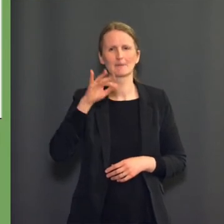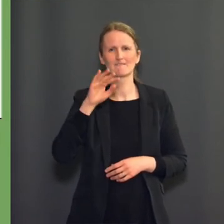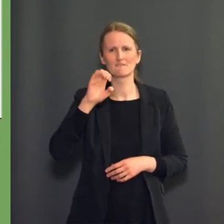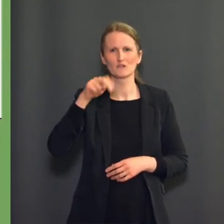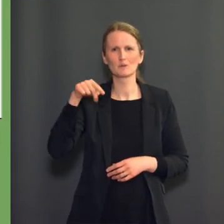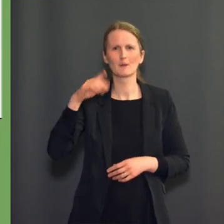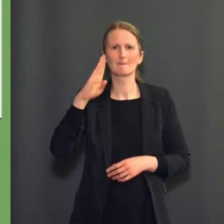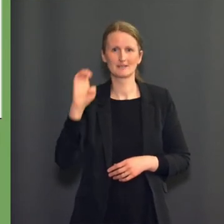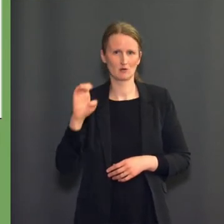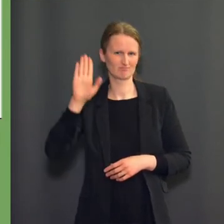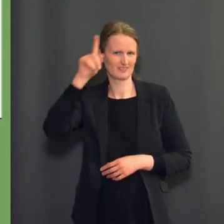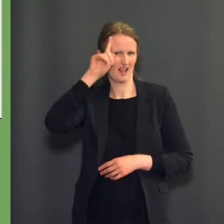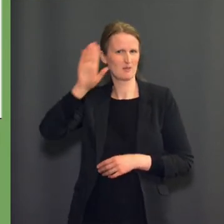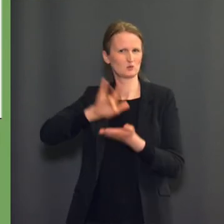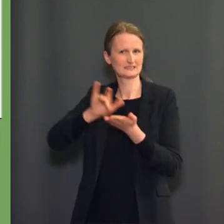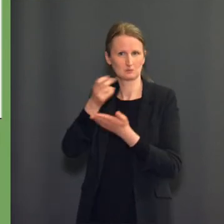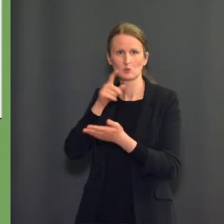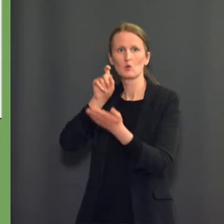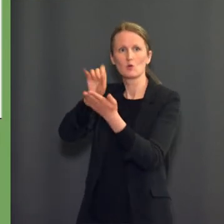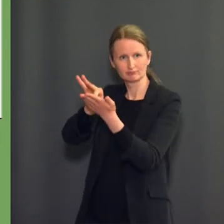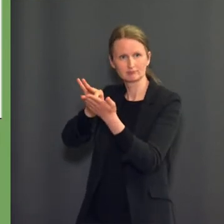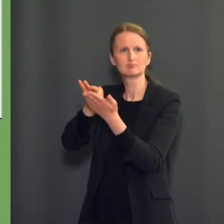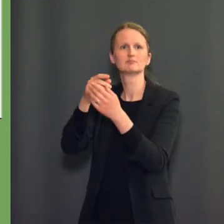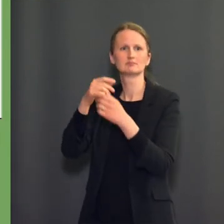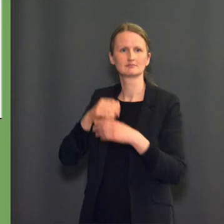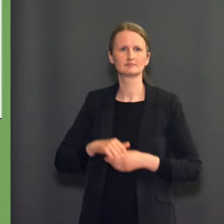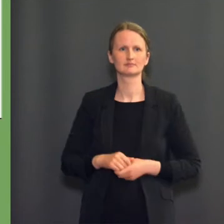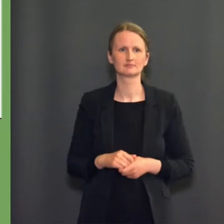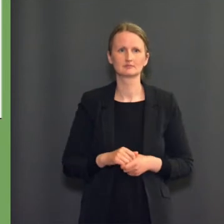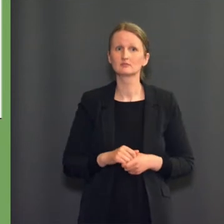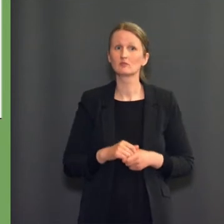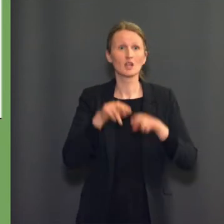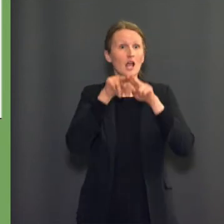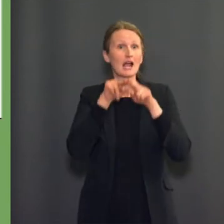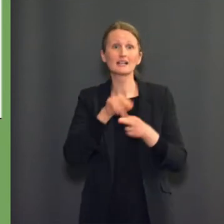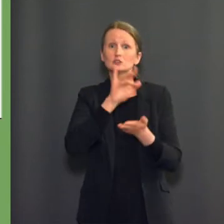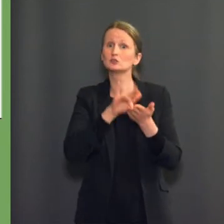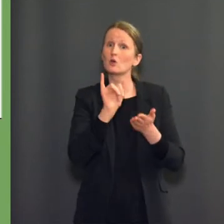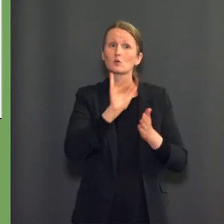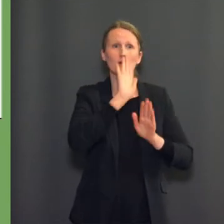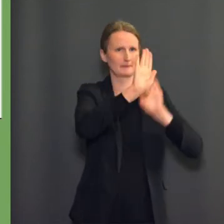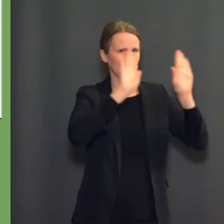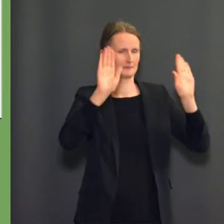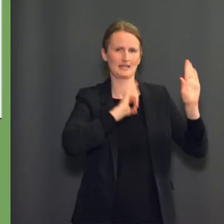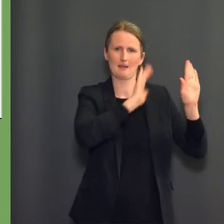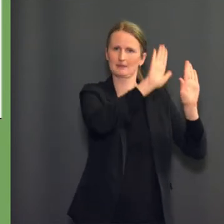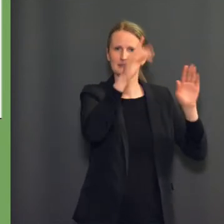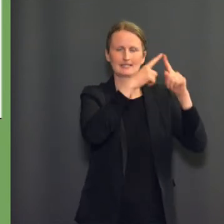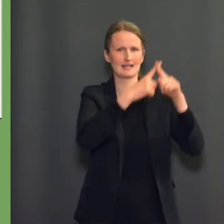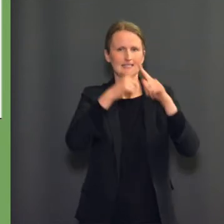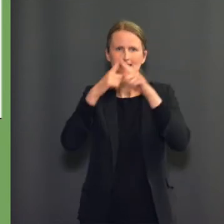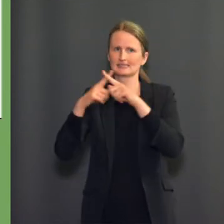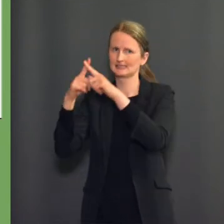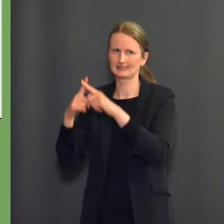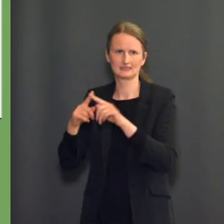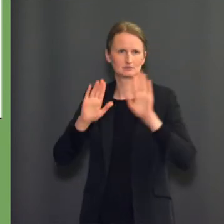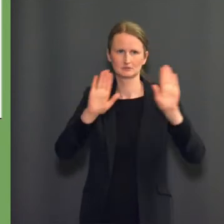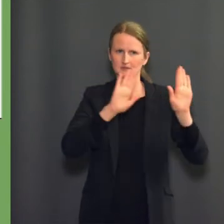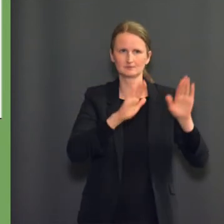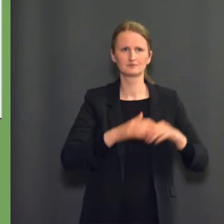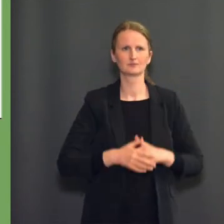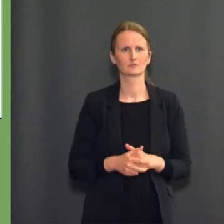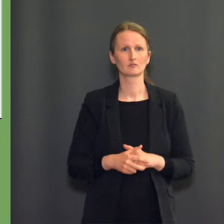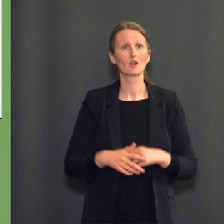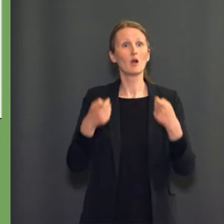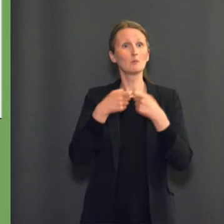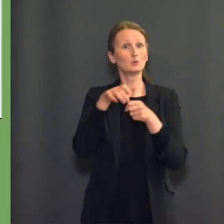réserve. Quant à Bruxelles, cette région utilisera un système de liste d'attente spécifique à la